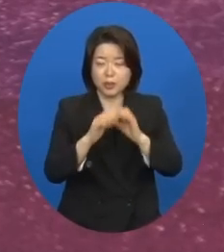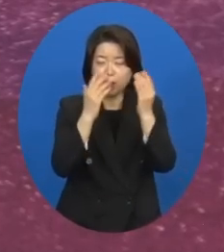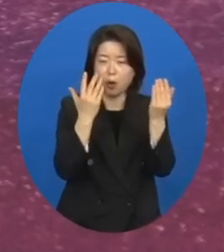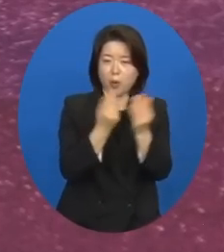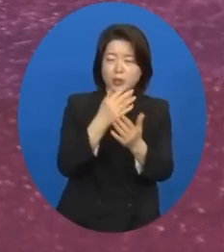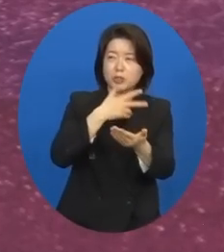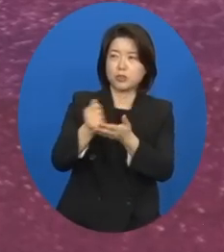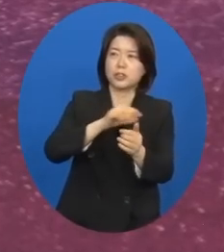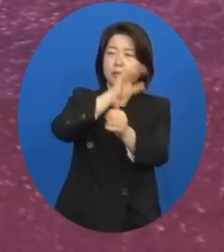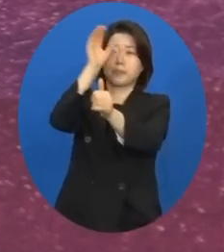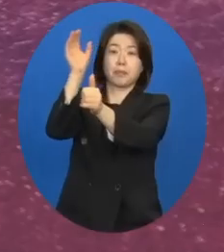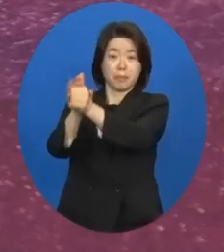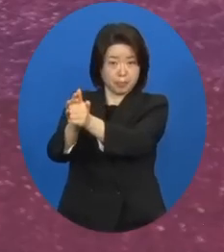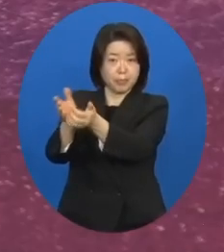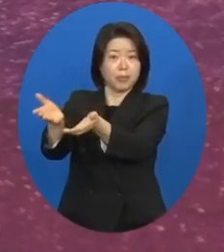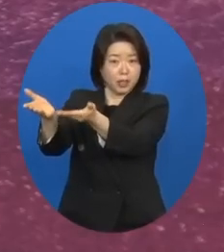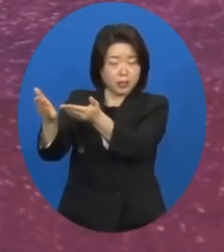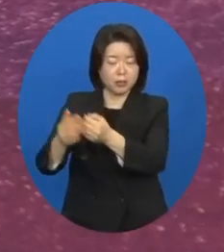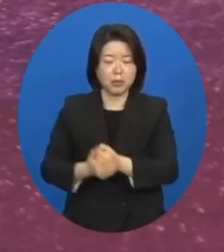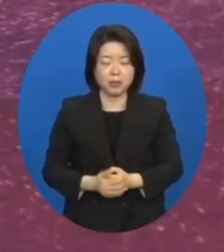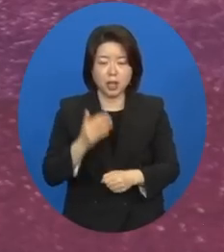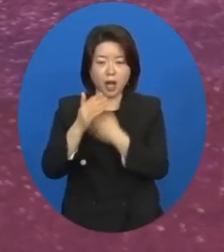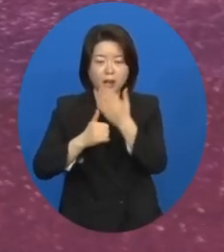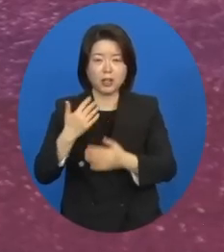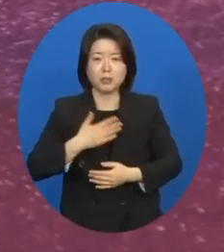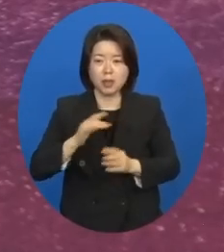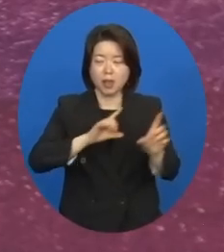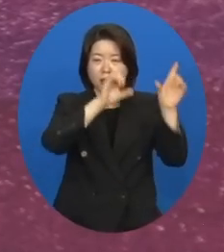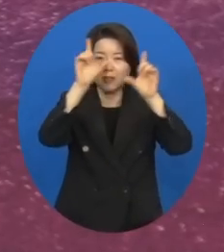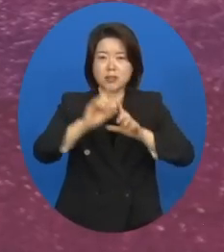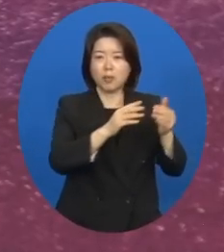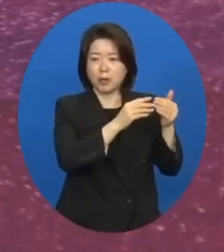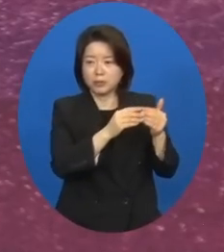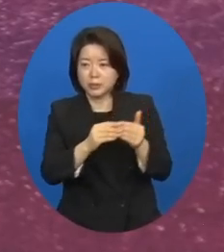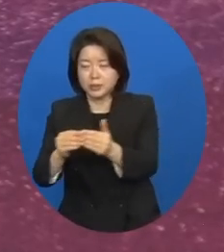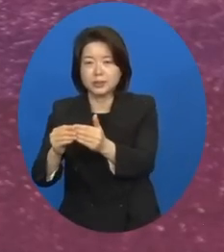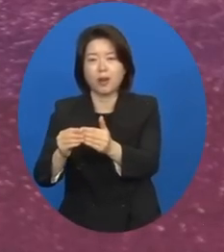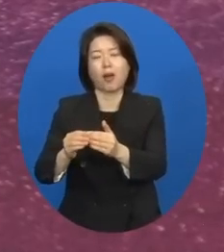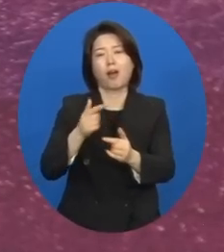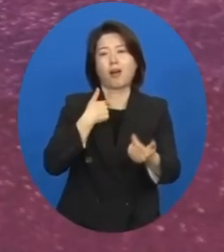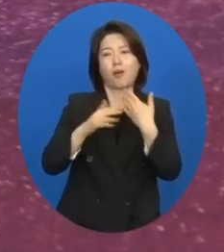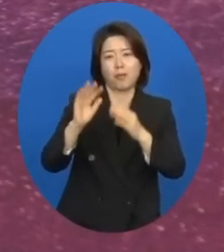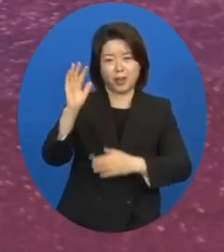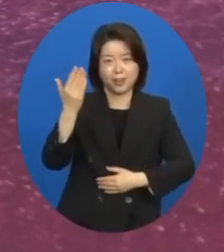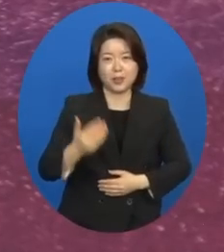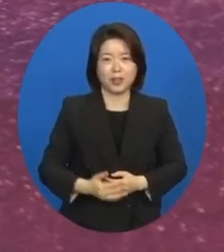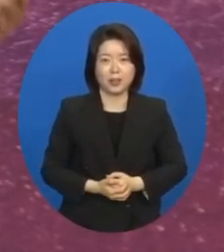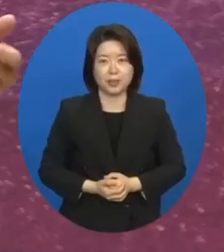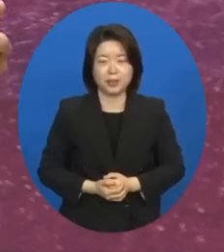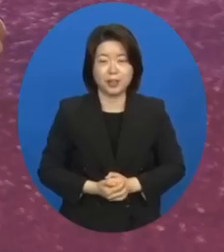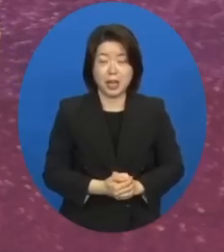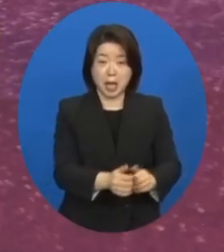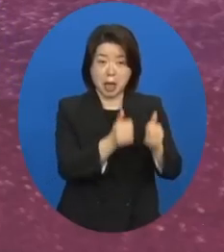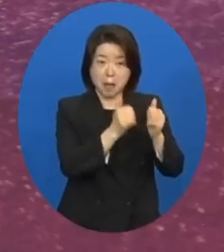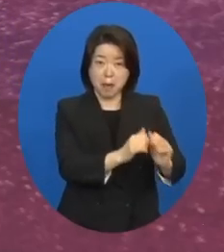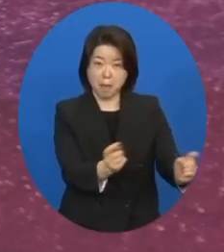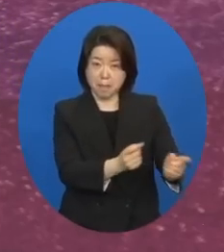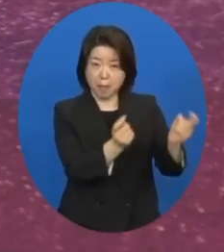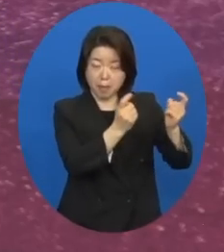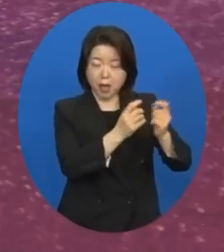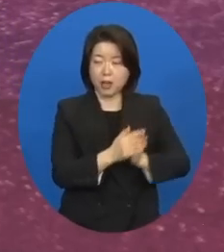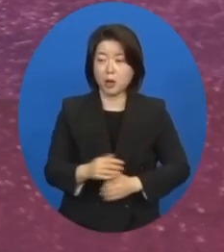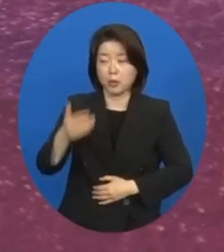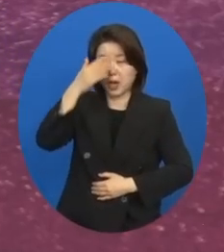주님께 맡기니까 하나님께서 삶을 이끌어 가시는 것들을 경험하게 되는 거예요. 만약 법적인 분쟁이나